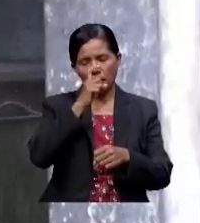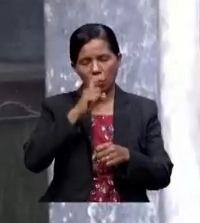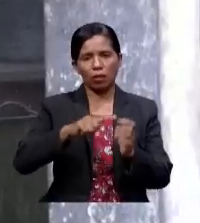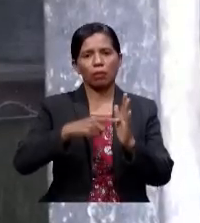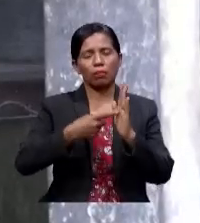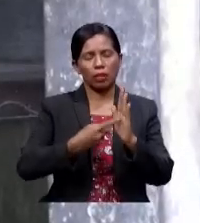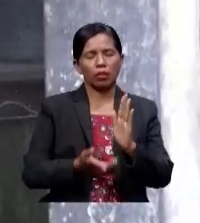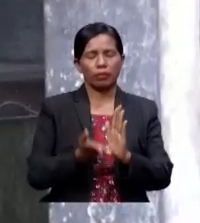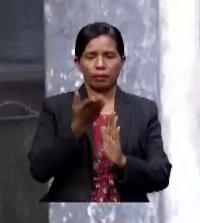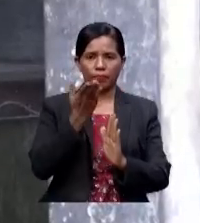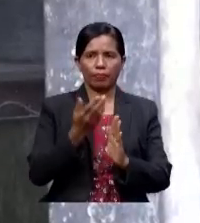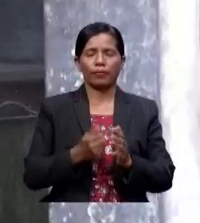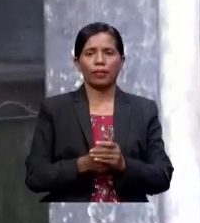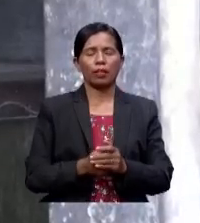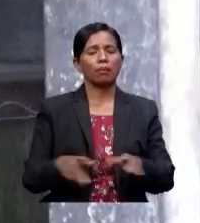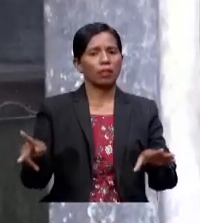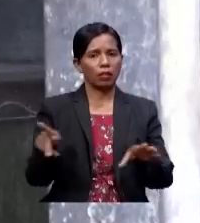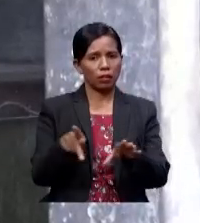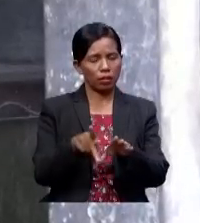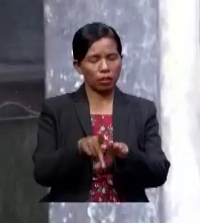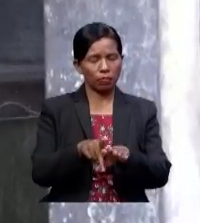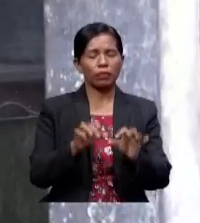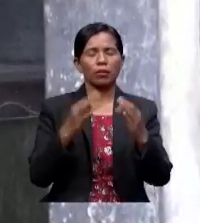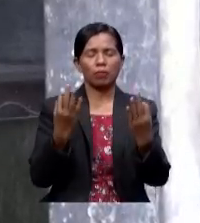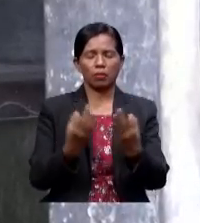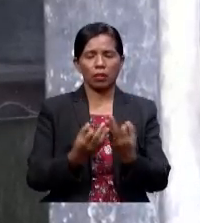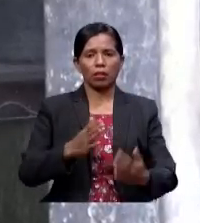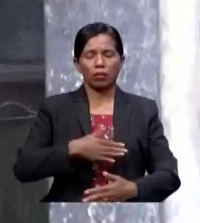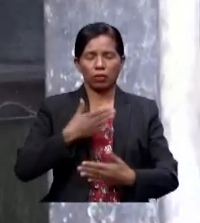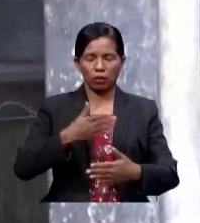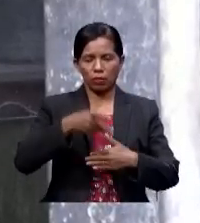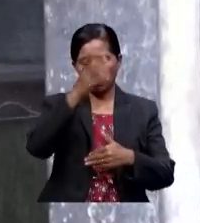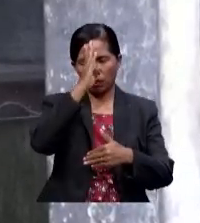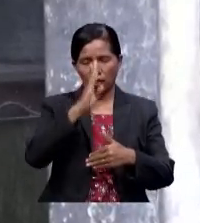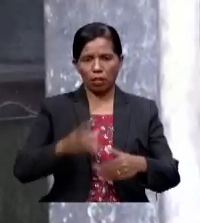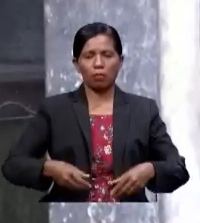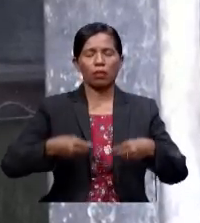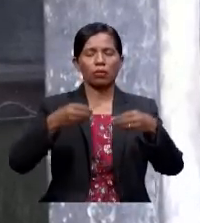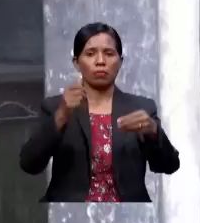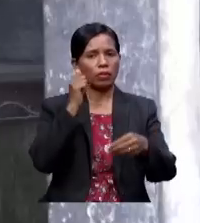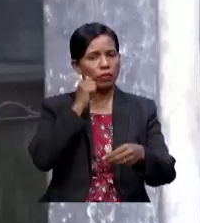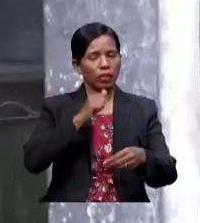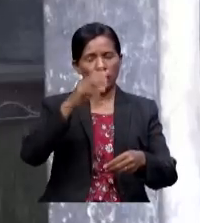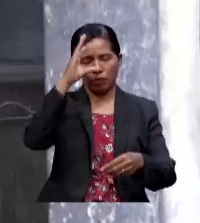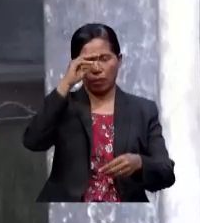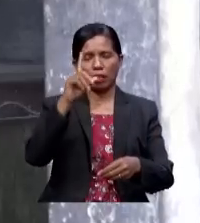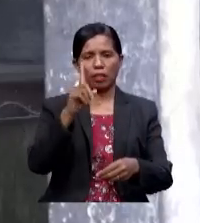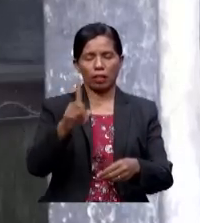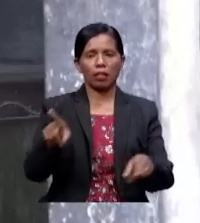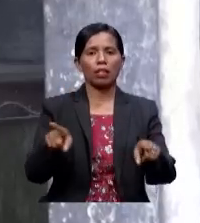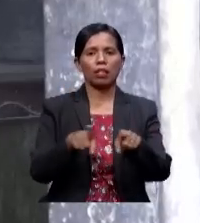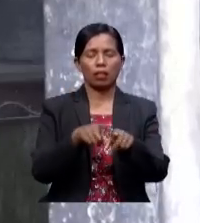Uane presensa ia familia dene laran nudak solo ida benai maroma karek ba feto mana ida. Behan naran inan